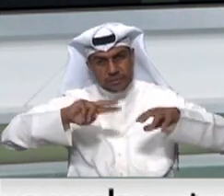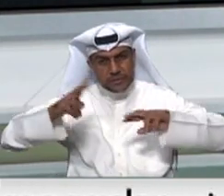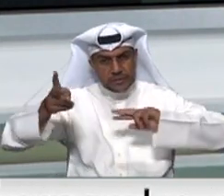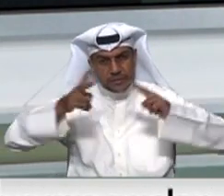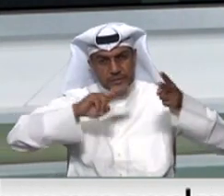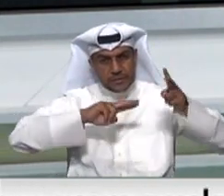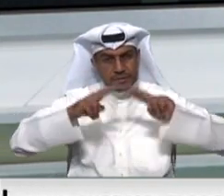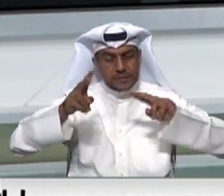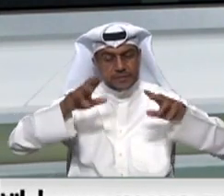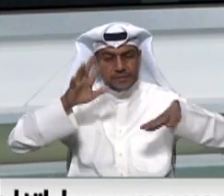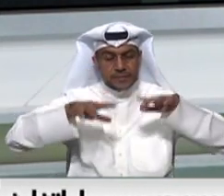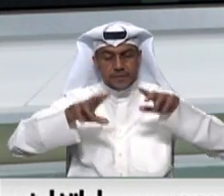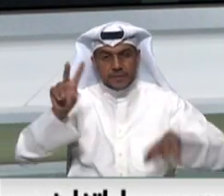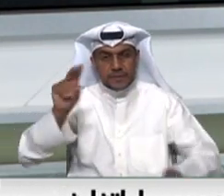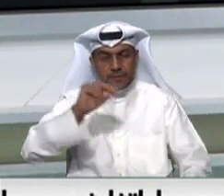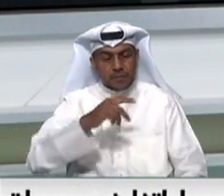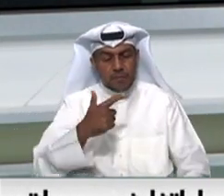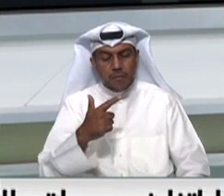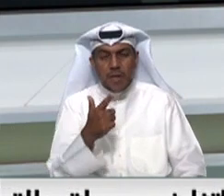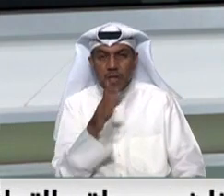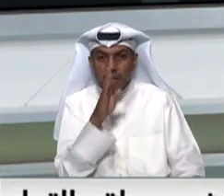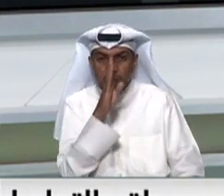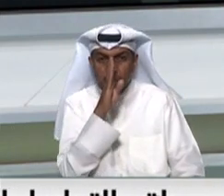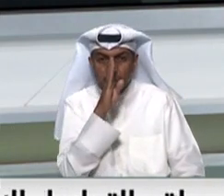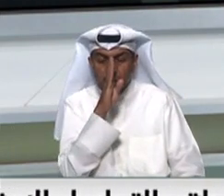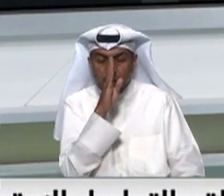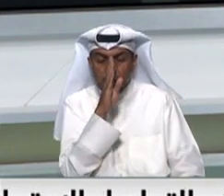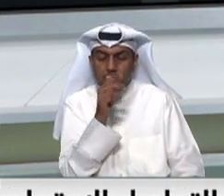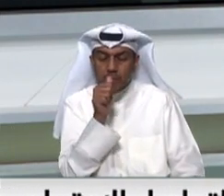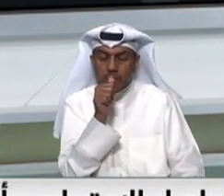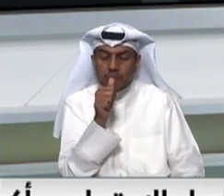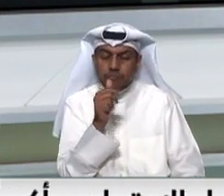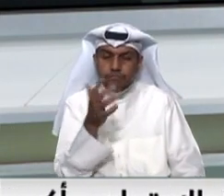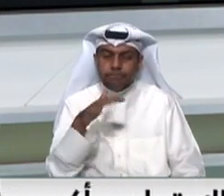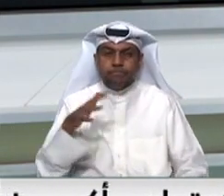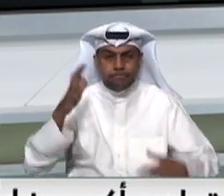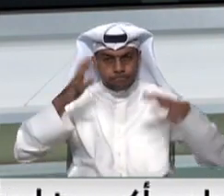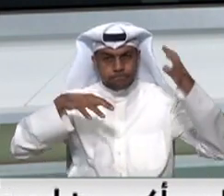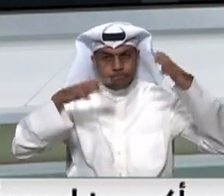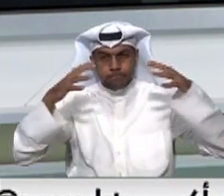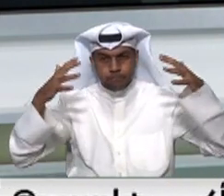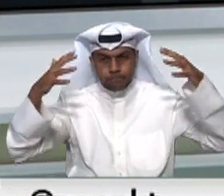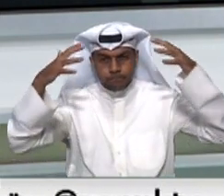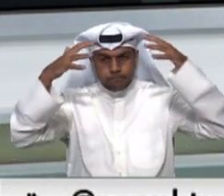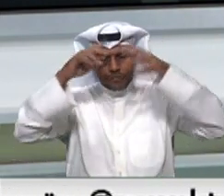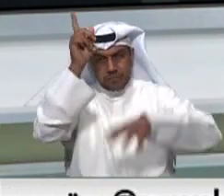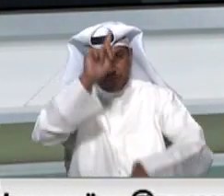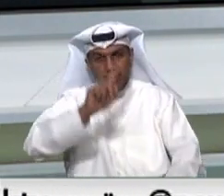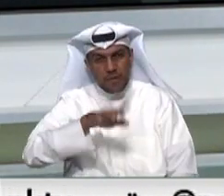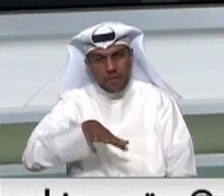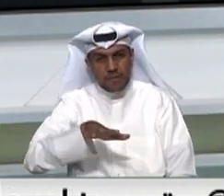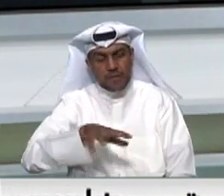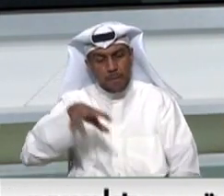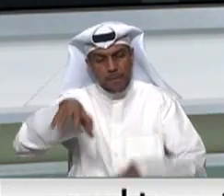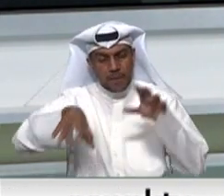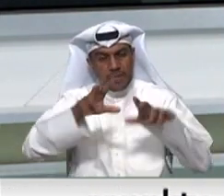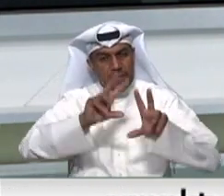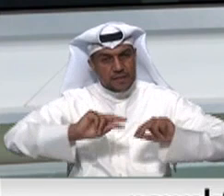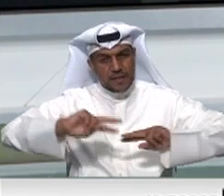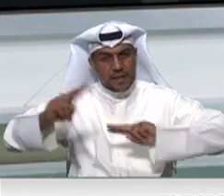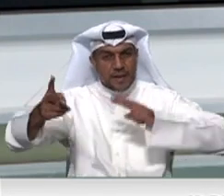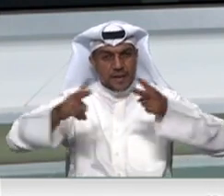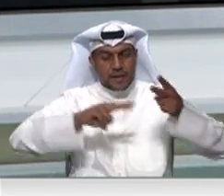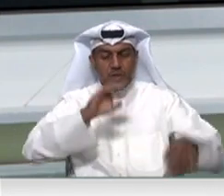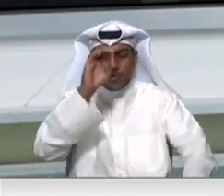ويزداد كميات السحب ابتداء من صباح يوم الاثنين، هناك فرص لتشكل بعض السحب الرعدية على بعض المناطق. رياح